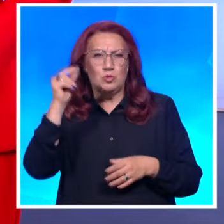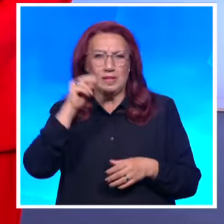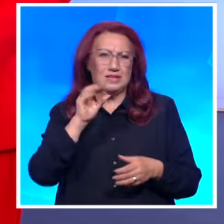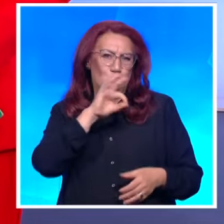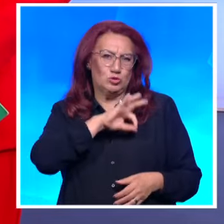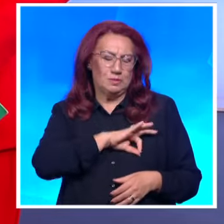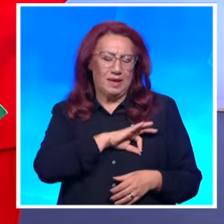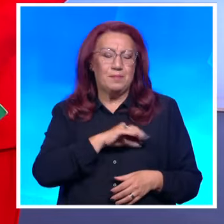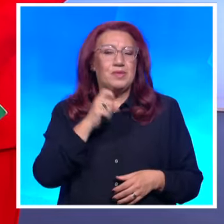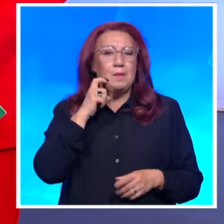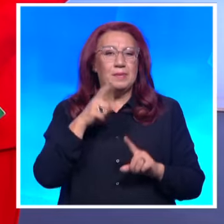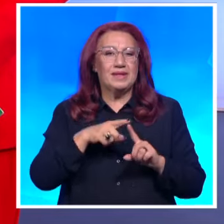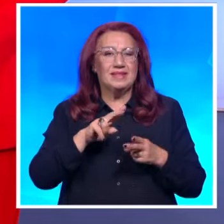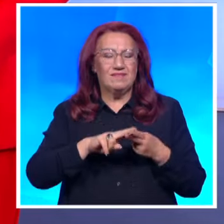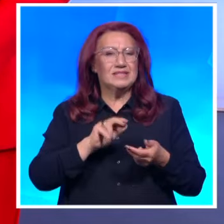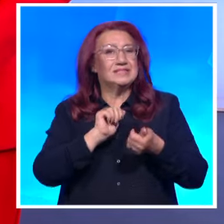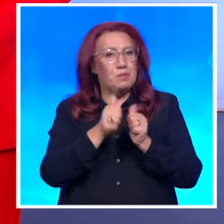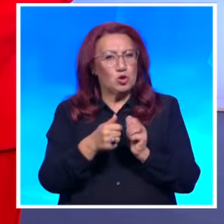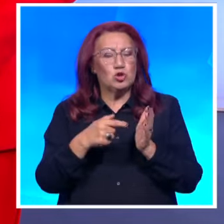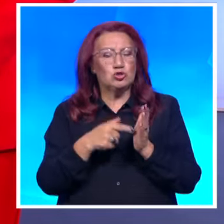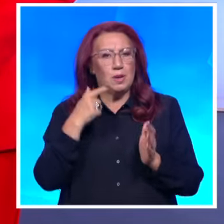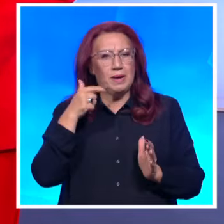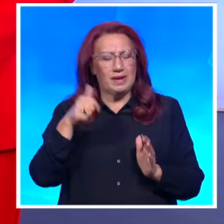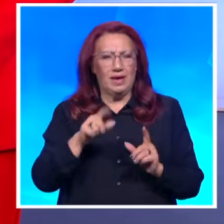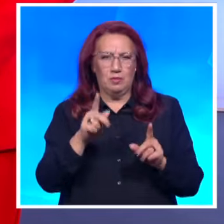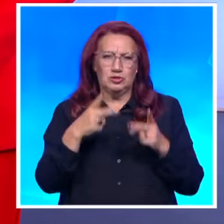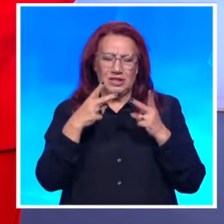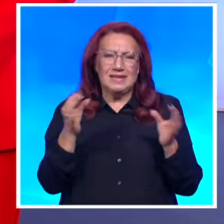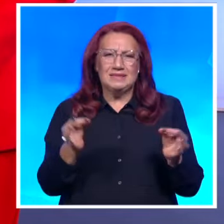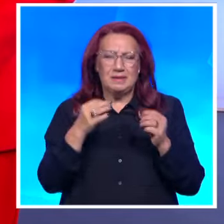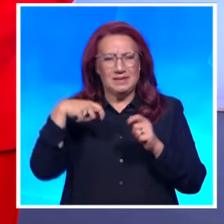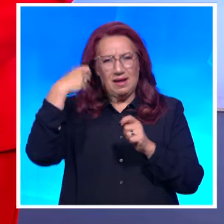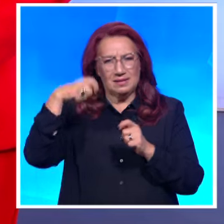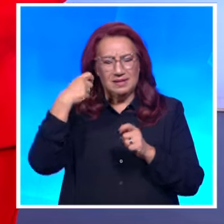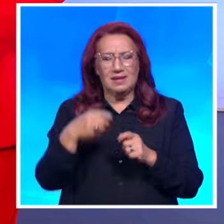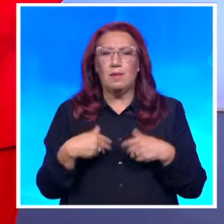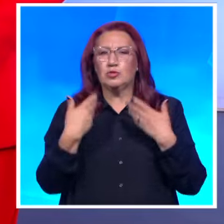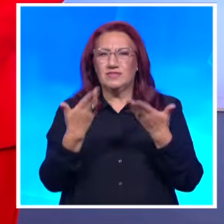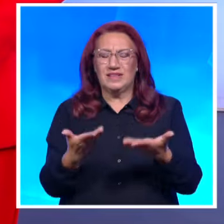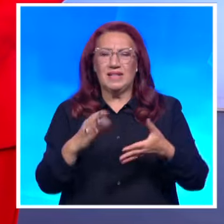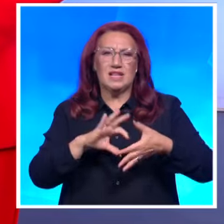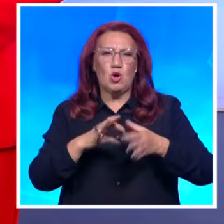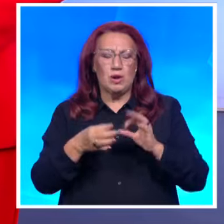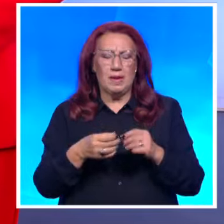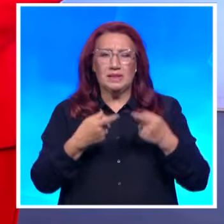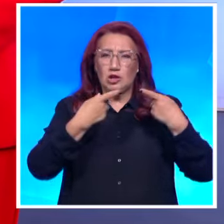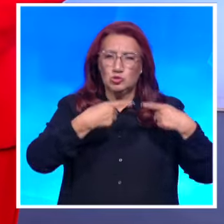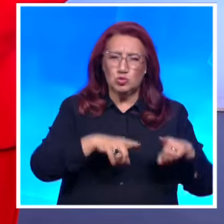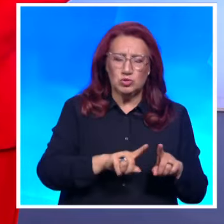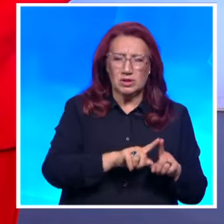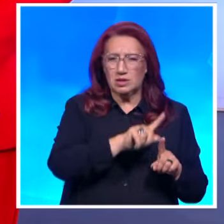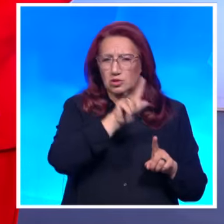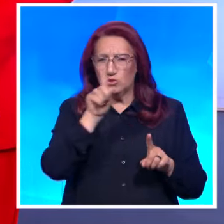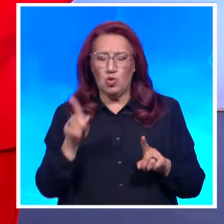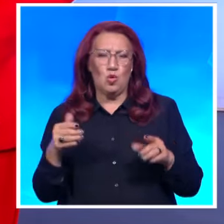На btvsport.bg очаквайте специалните дигитални епизоди, посветени на Олимпийските игри, а от рано сутрин до късно вечер ще ви